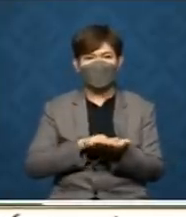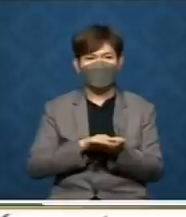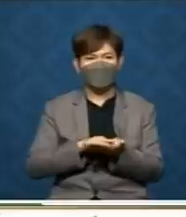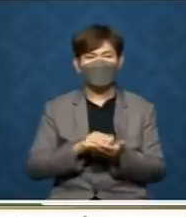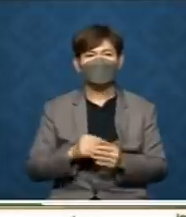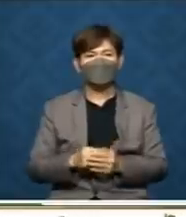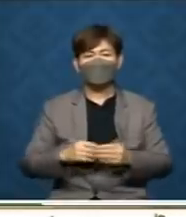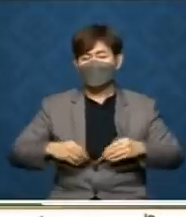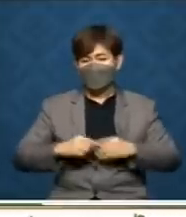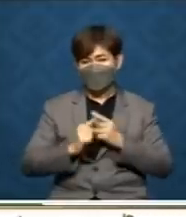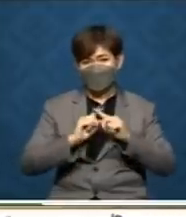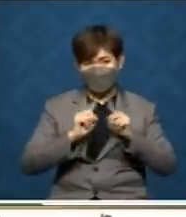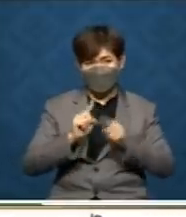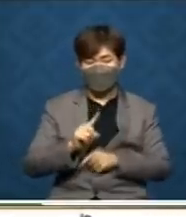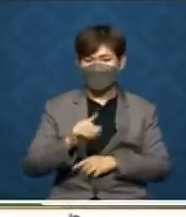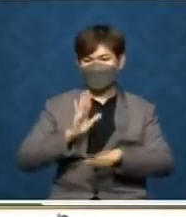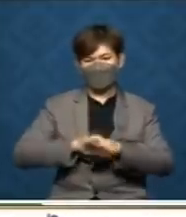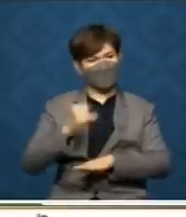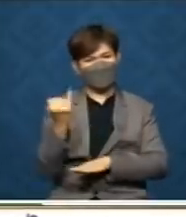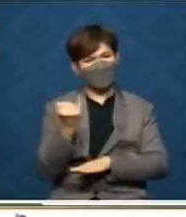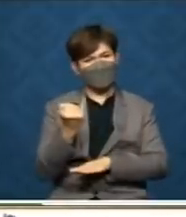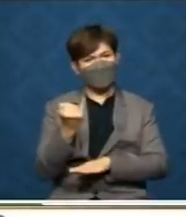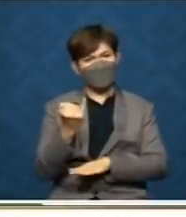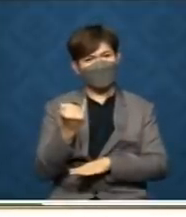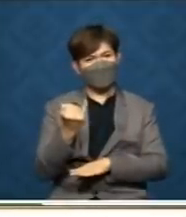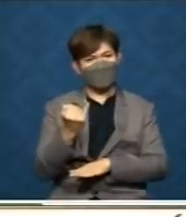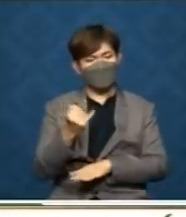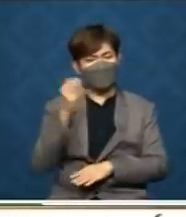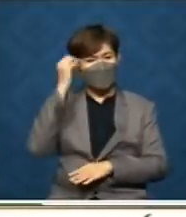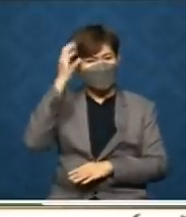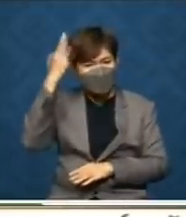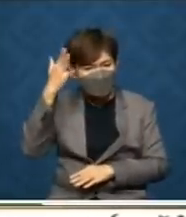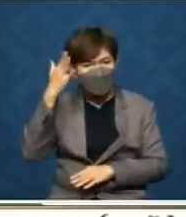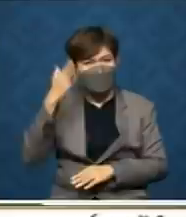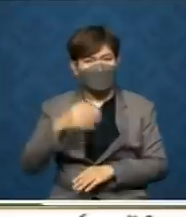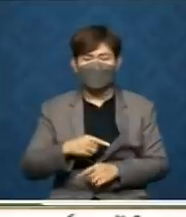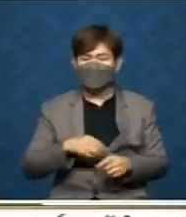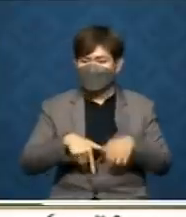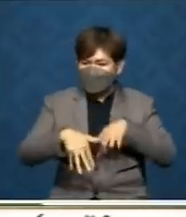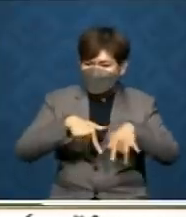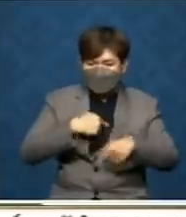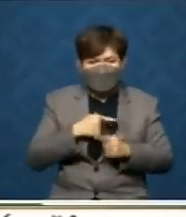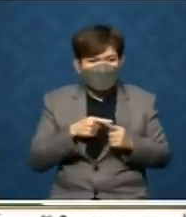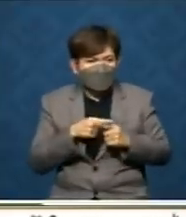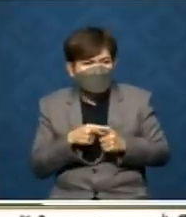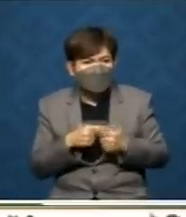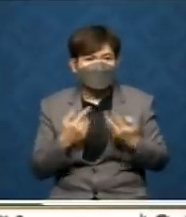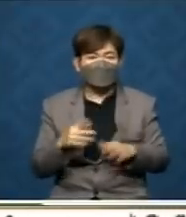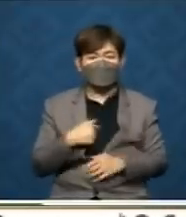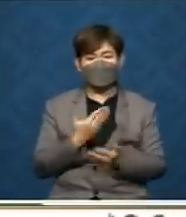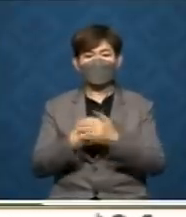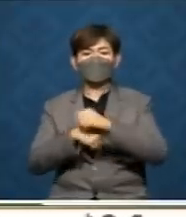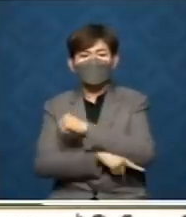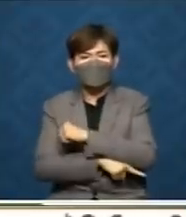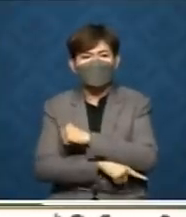2อย่างคือไร้ความสามารถตายแล้วก็ไม่มีภูมิปัญญานี้อีกเขาก็เจ็บปวดแล้วยิ่งมาตายพ่อไปโกงเขา